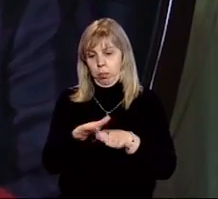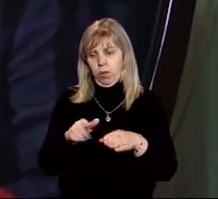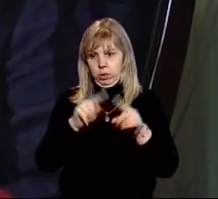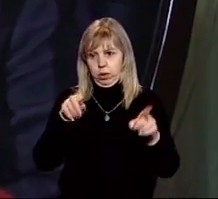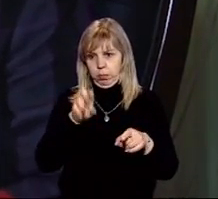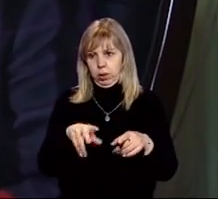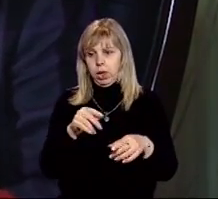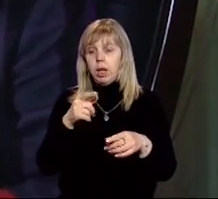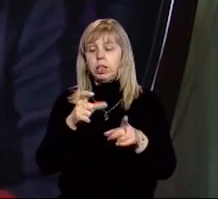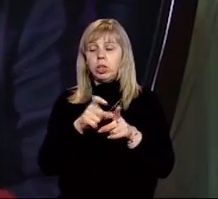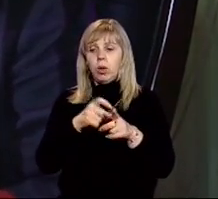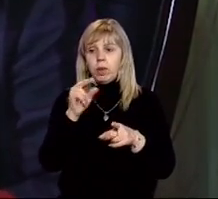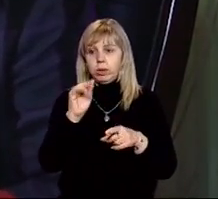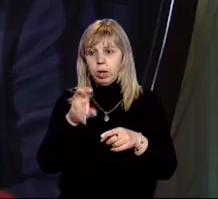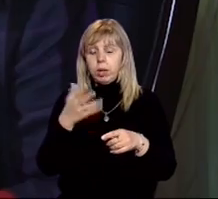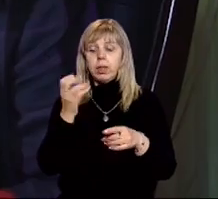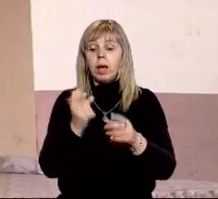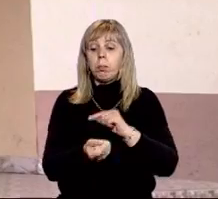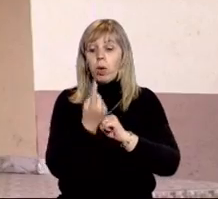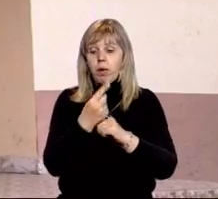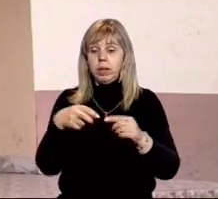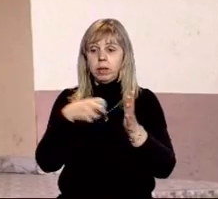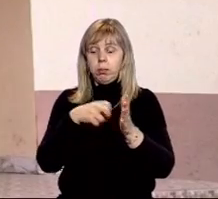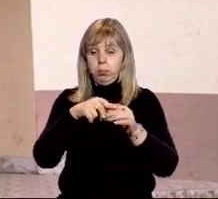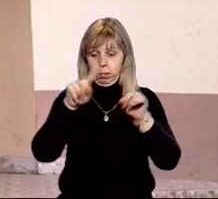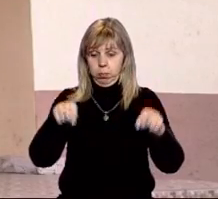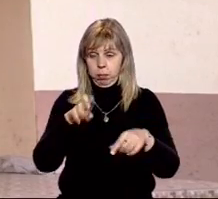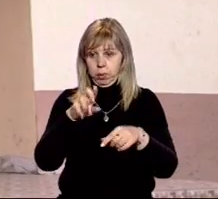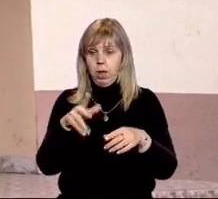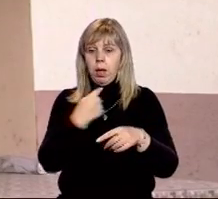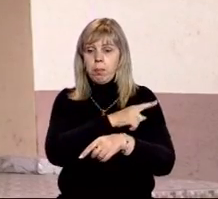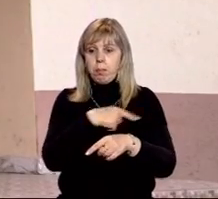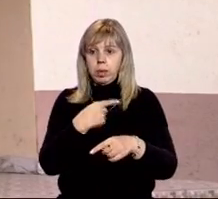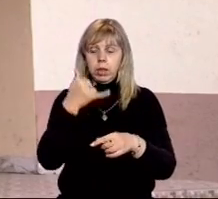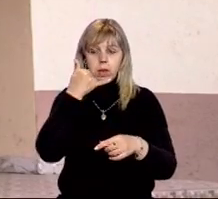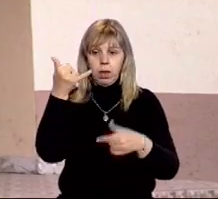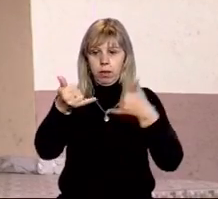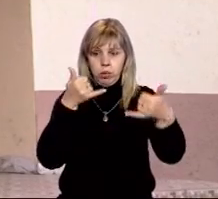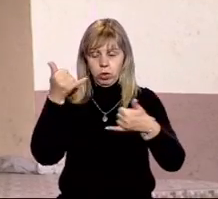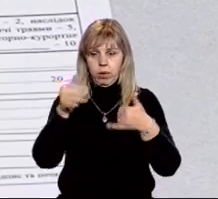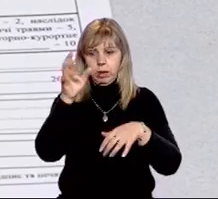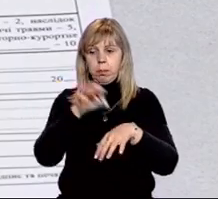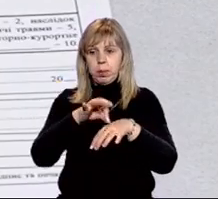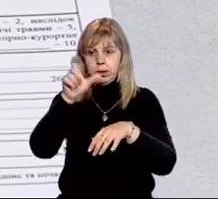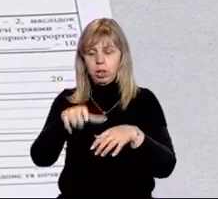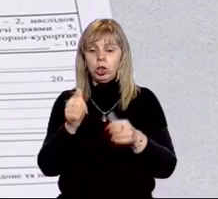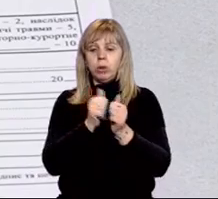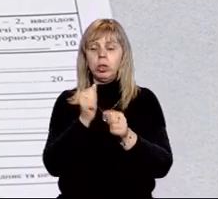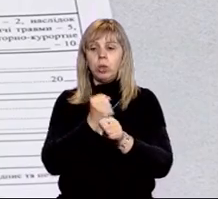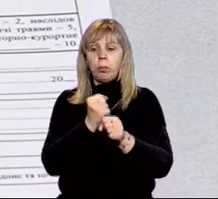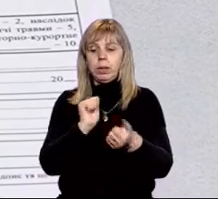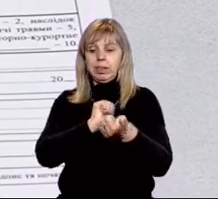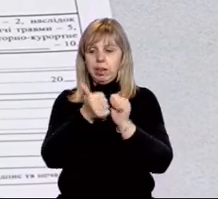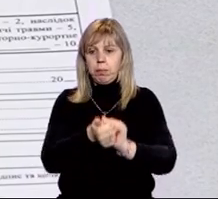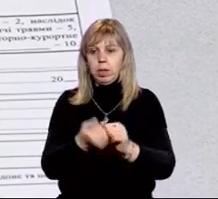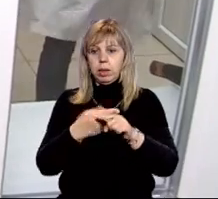За словами Ольги Чемет, після того, як з'являться лікарняні листи, медпрацівники закладів телефонуватимуть пацієнтам, щоб зробити заміну довідки